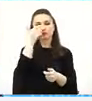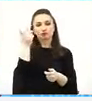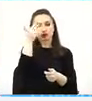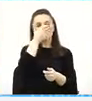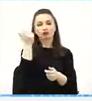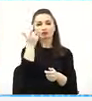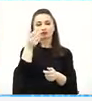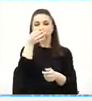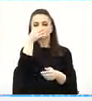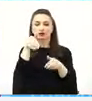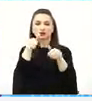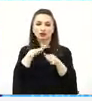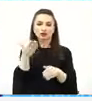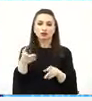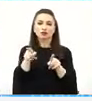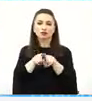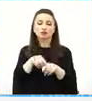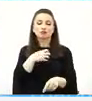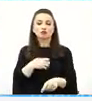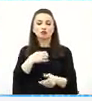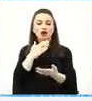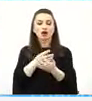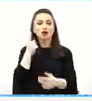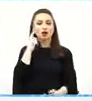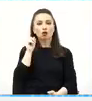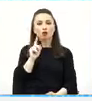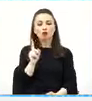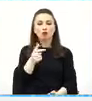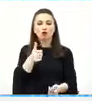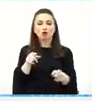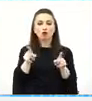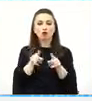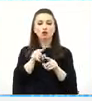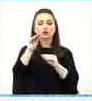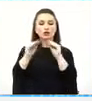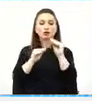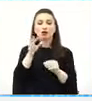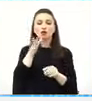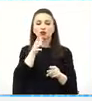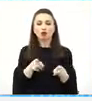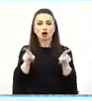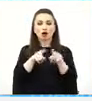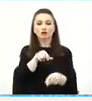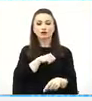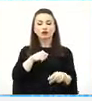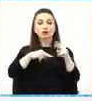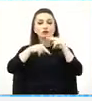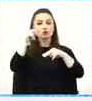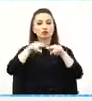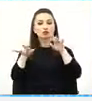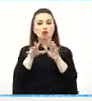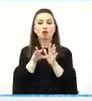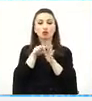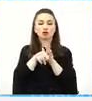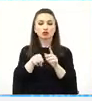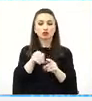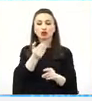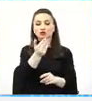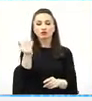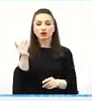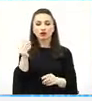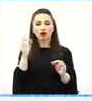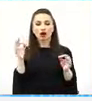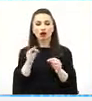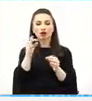გადასაწყვეტი იქნება და აქ ყველაზე მთავარი და მნიშვნელოვანი არის ის, რომ როგორც დემონტაჟის დროს, ასევე თვითონ მშენებლობის პროცესში თქვენ არ